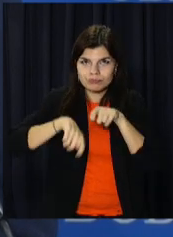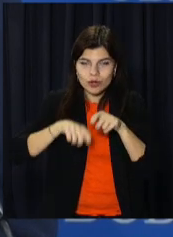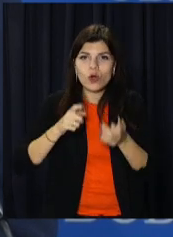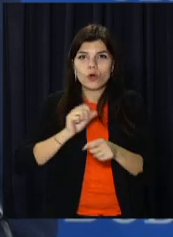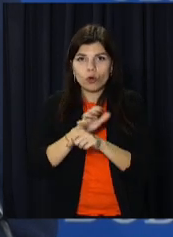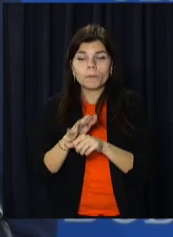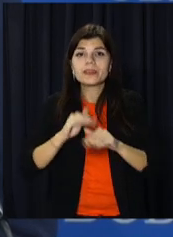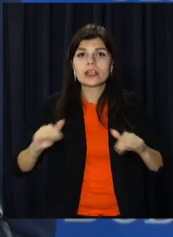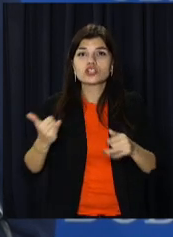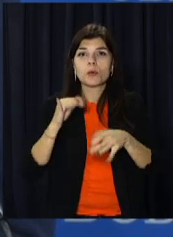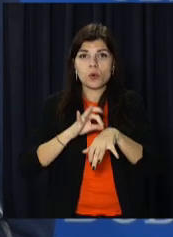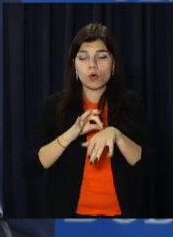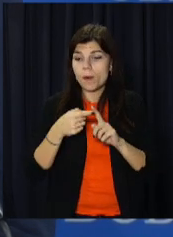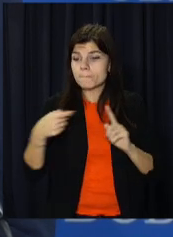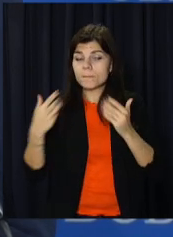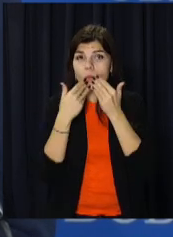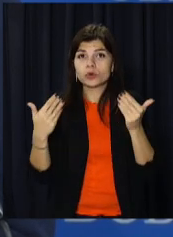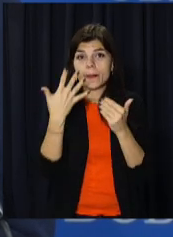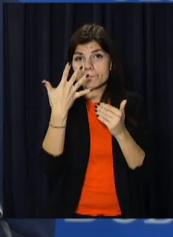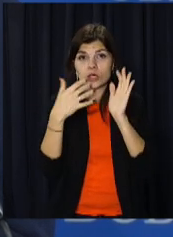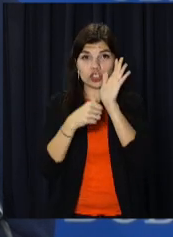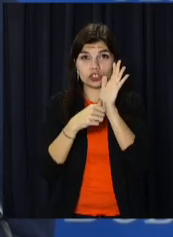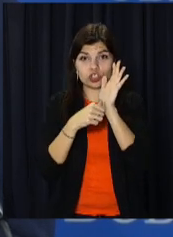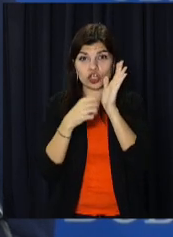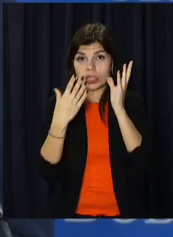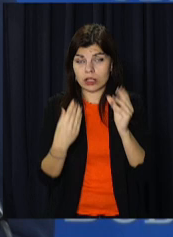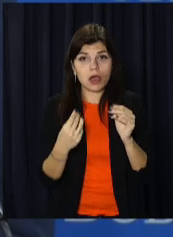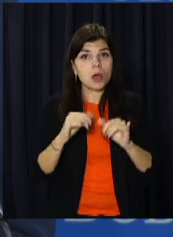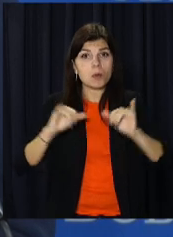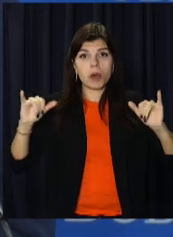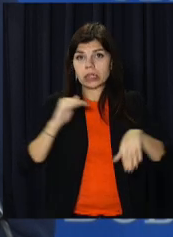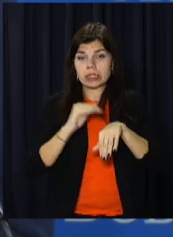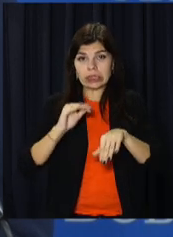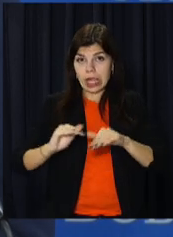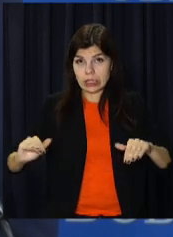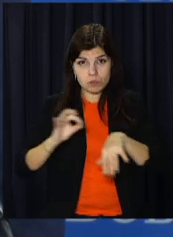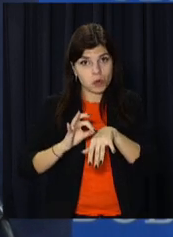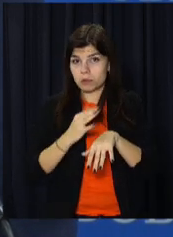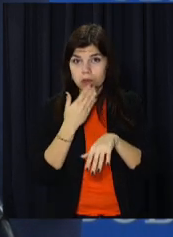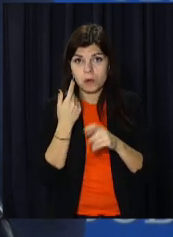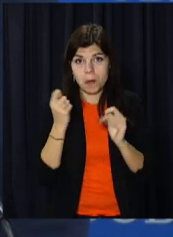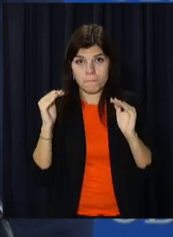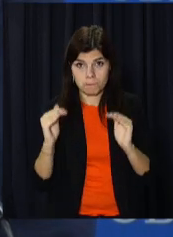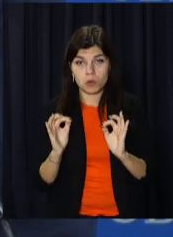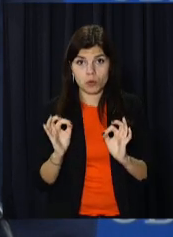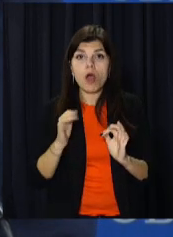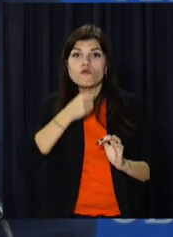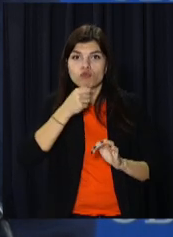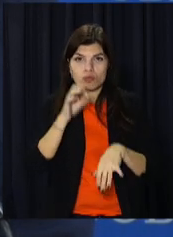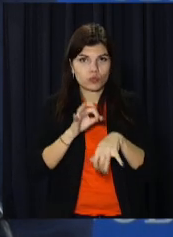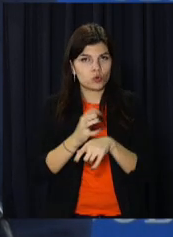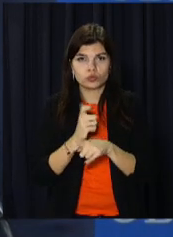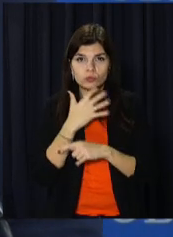дітей зараз протягом останніх 5-6 діб не зростає. Зростання серед дітей ми не